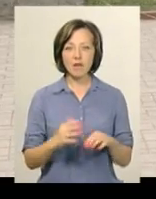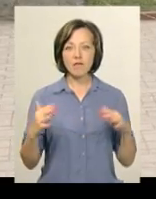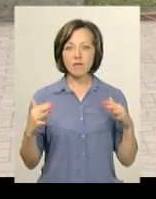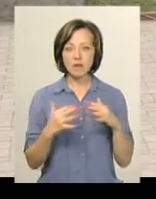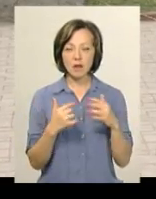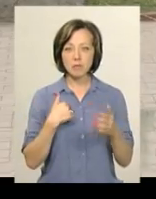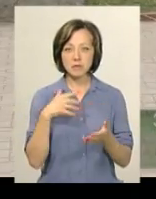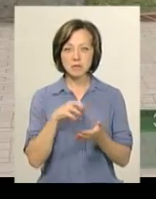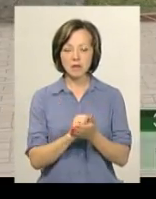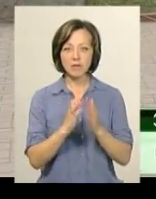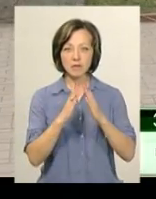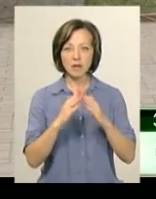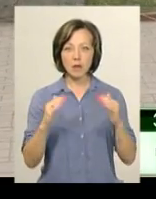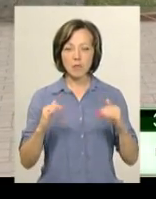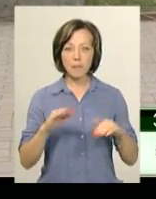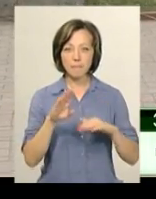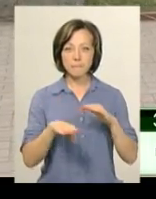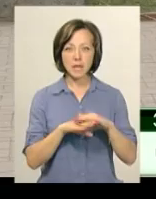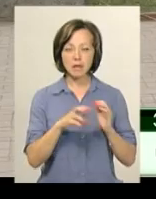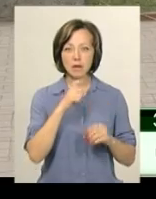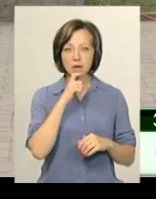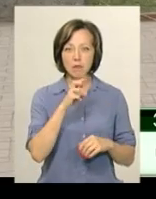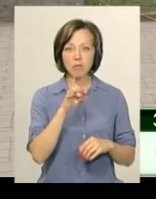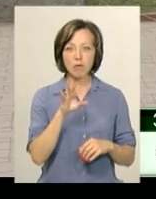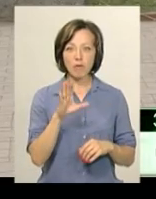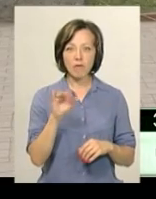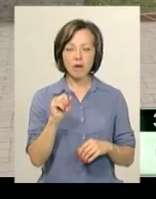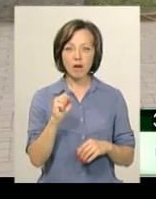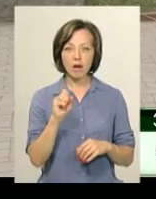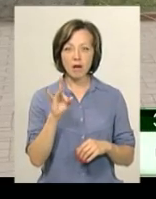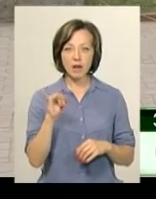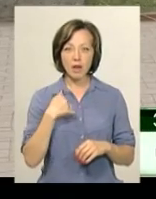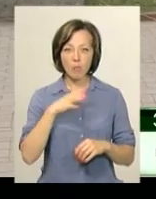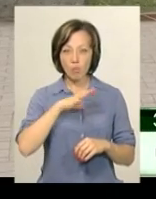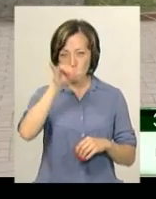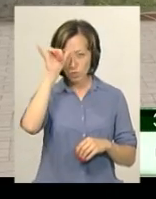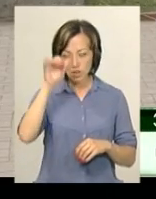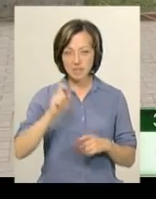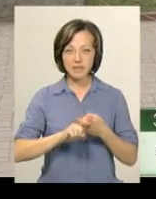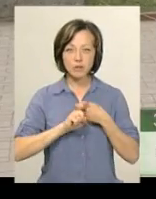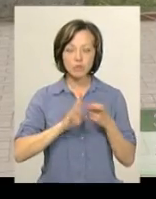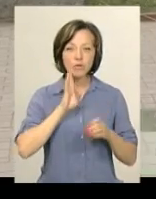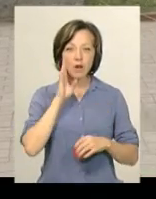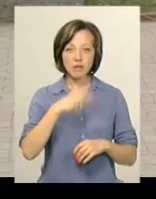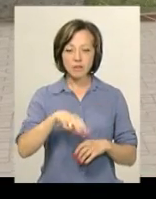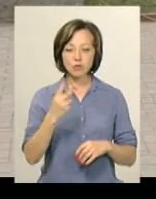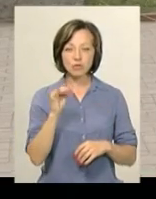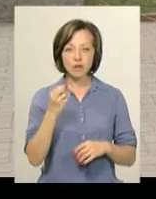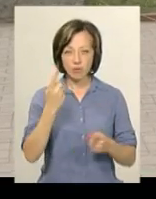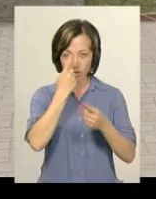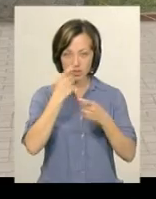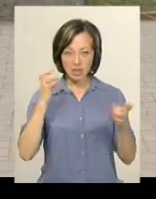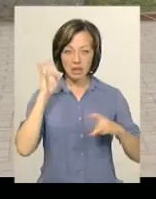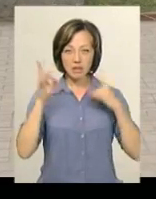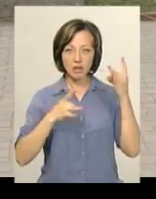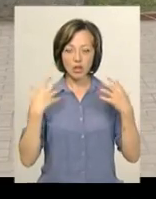Війна мене застала у таборі під Броварами. Я був курсантом Київського військового училища зв'язку. Вранці 22 червня оголосили тривогу. Начальник прийшов